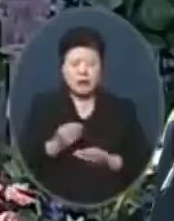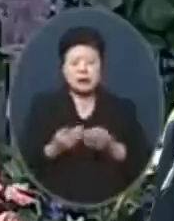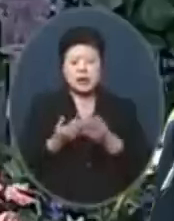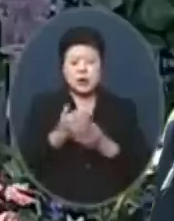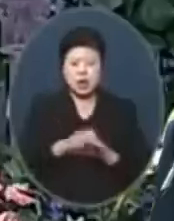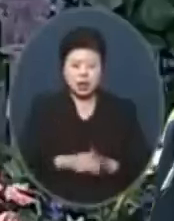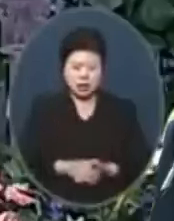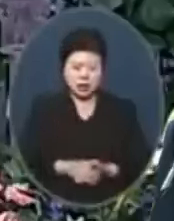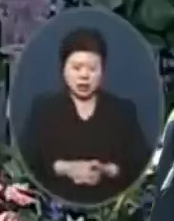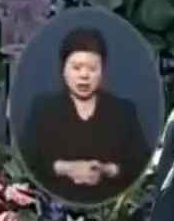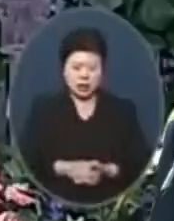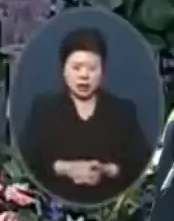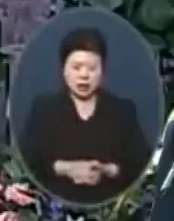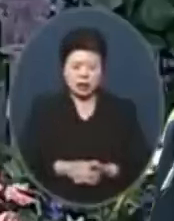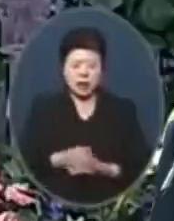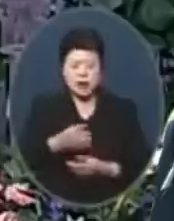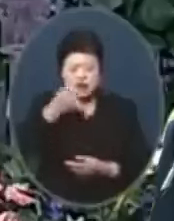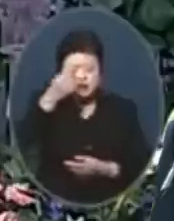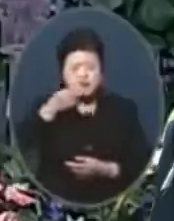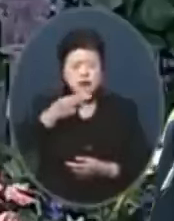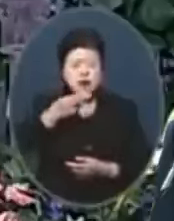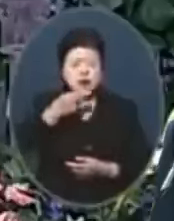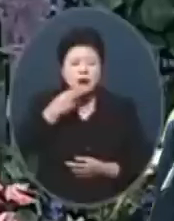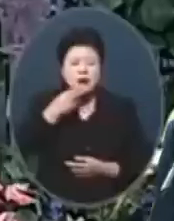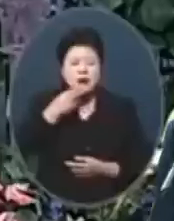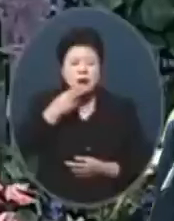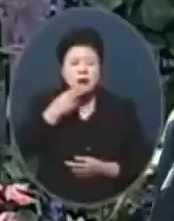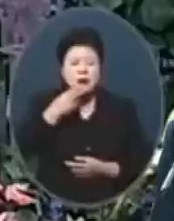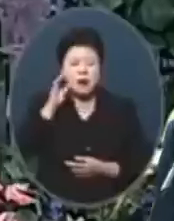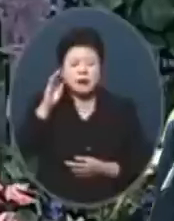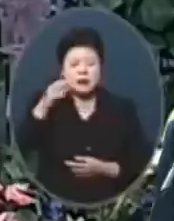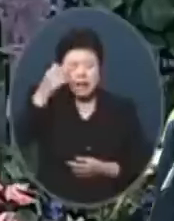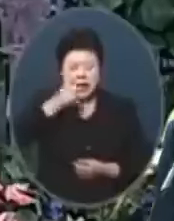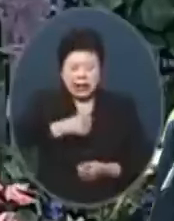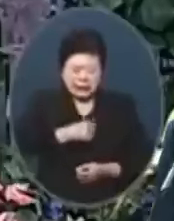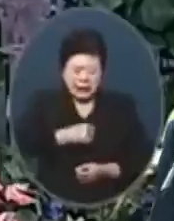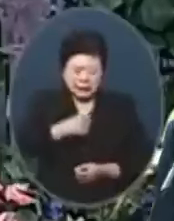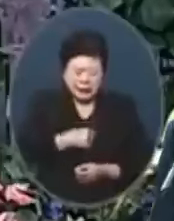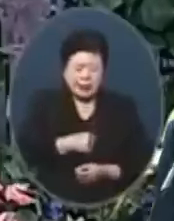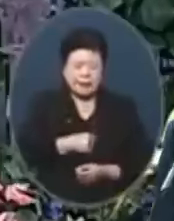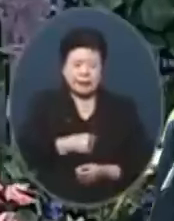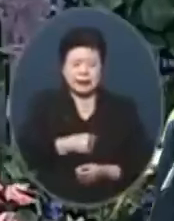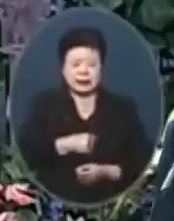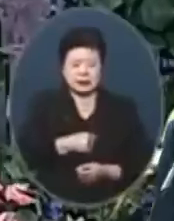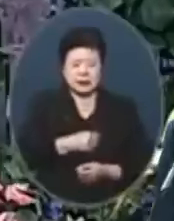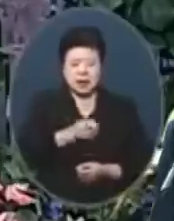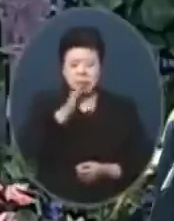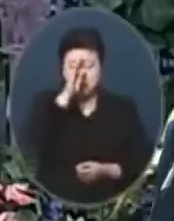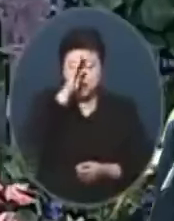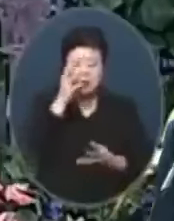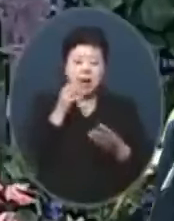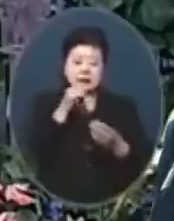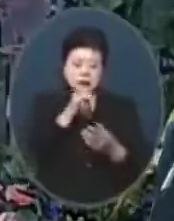나온답니다. 꿈이 없고 미래가 막막하여 힘들어하는 사람들이